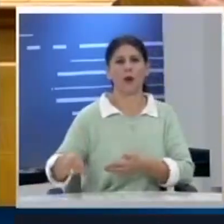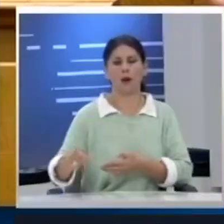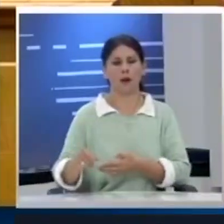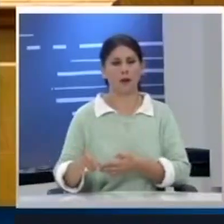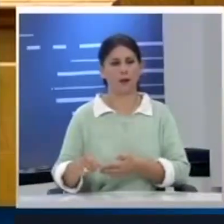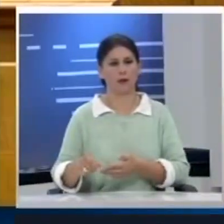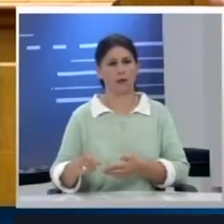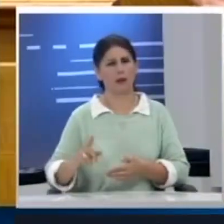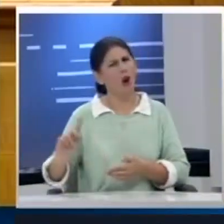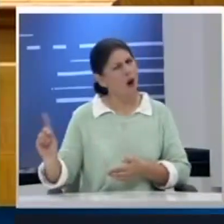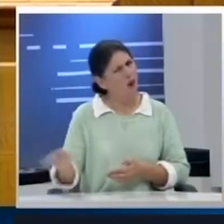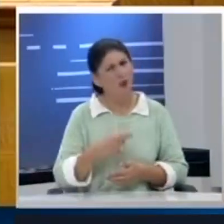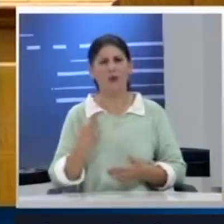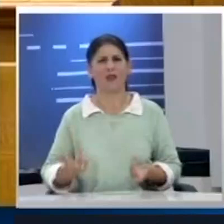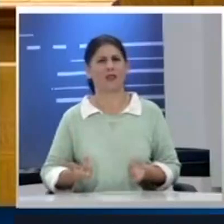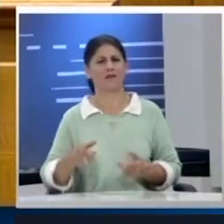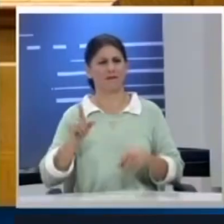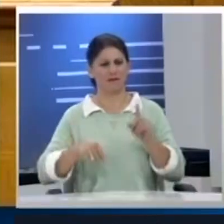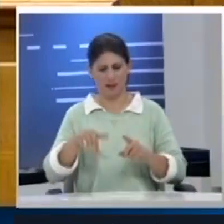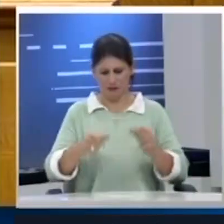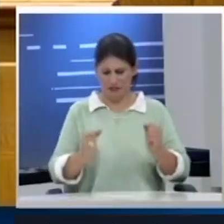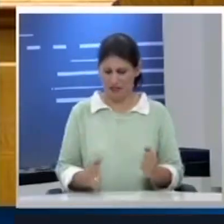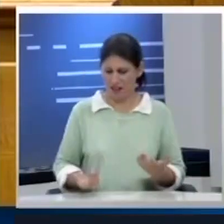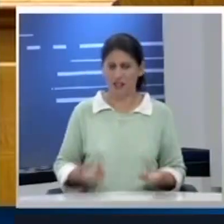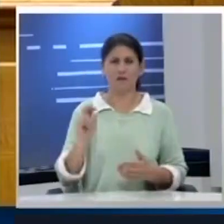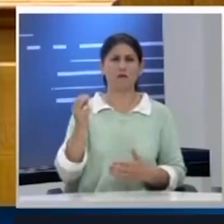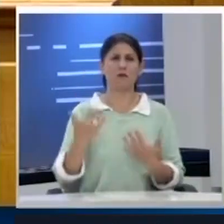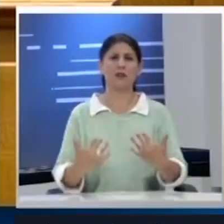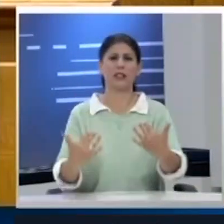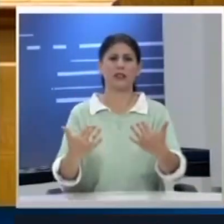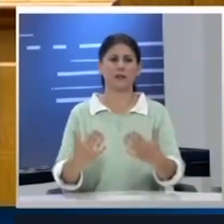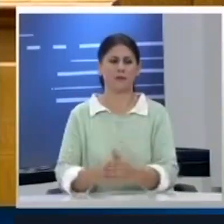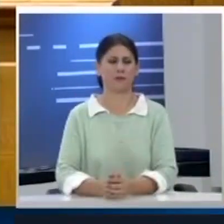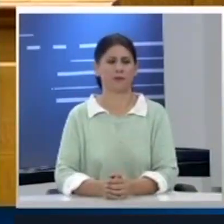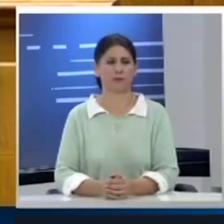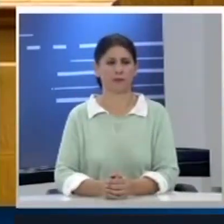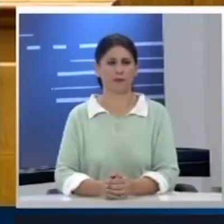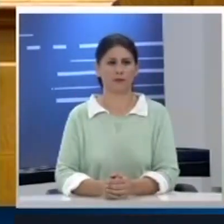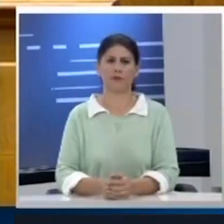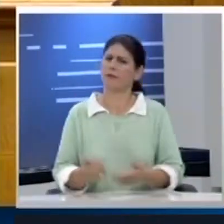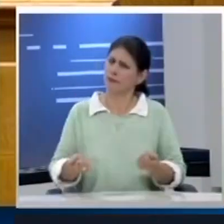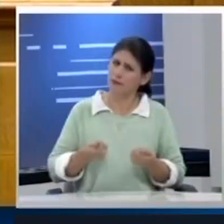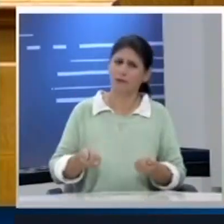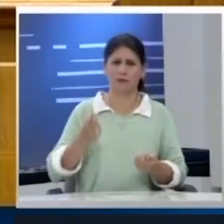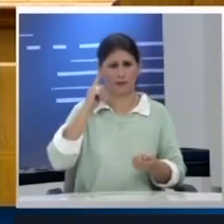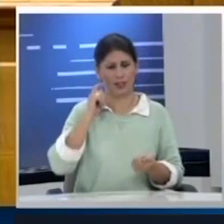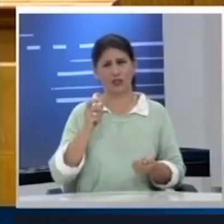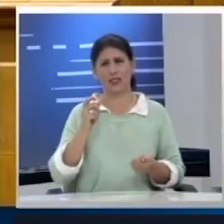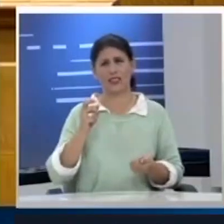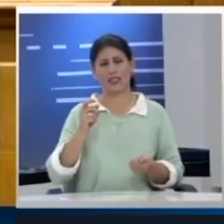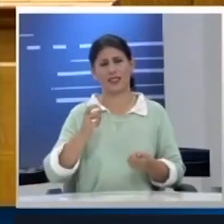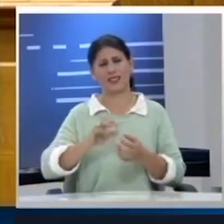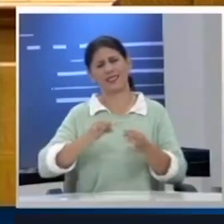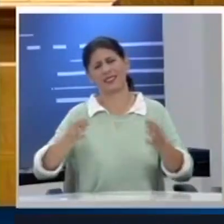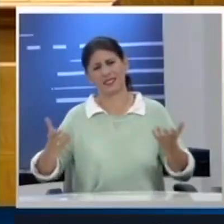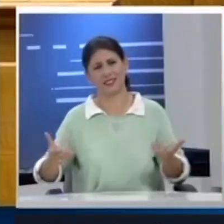Όλοι κατά καιρούς και από αυτό εδώ το βήμα της Βουλής έχουμε κάνει χρήση της γνωστής παροιμίας που